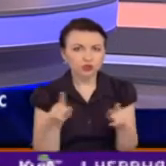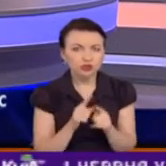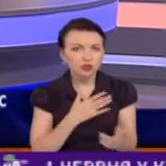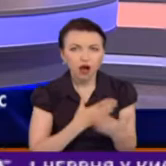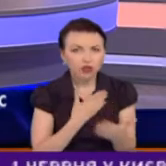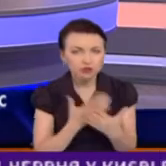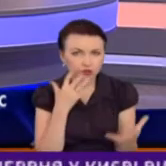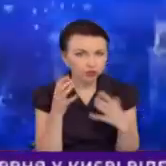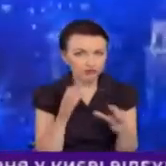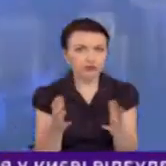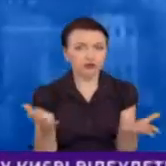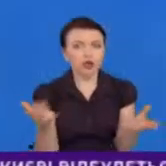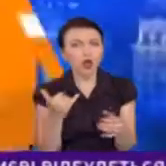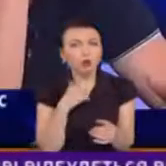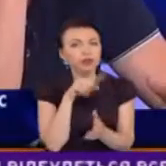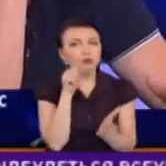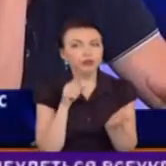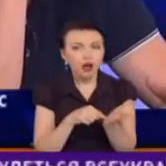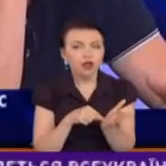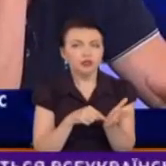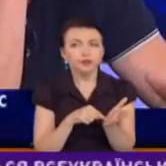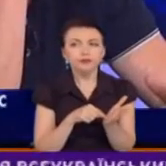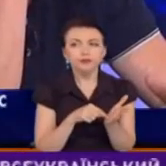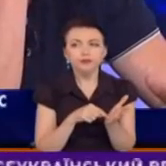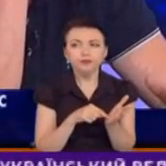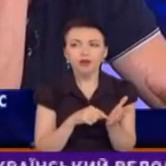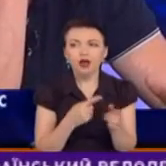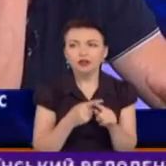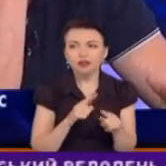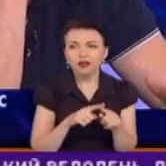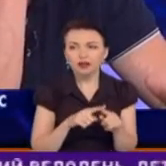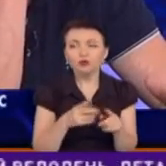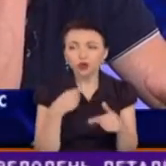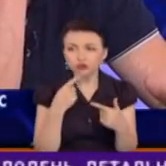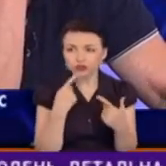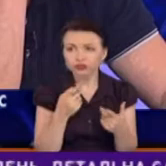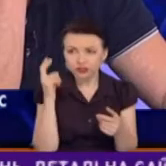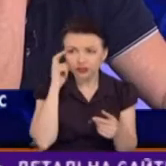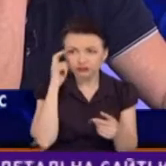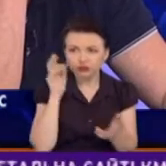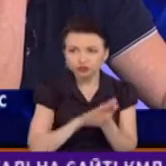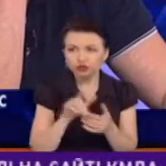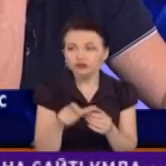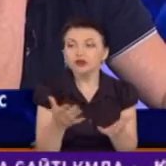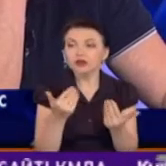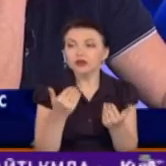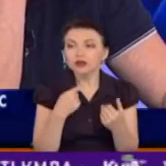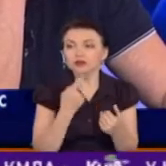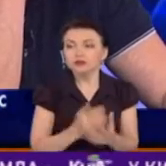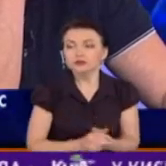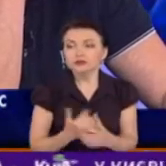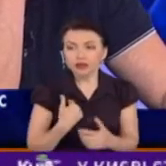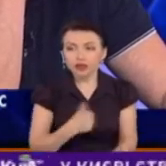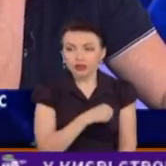активний. У мене таке питання. Це Константин з Києва. Ну, кажіть, кажіть. Да, у мене вопрос такого роду. Я